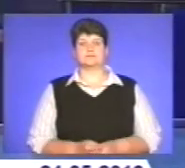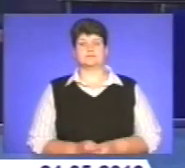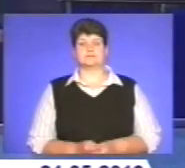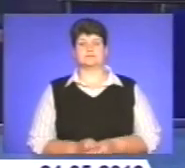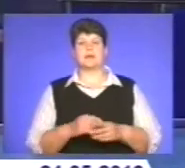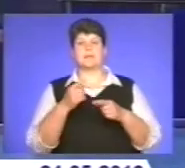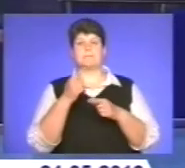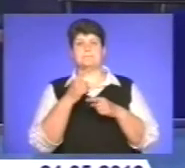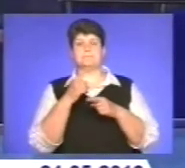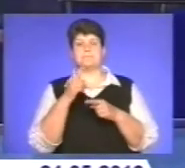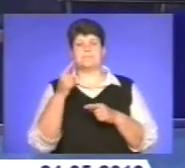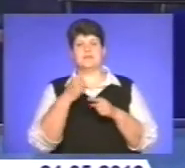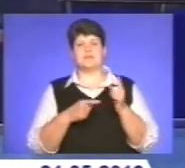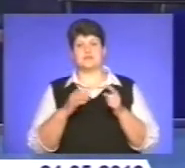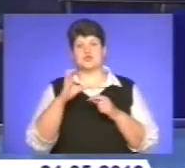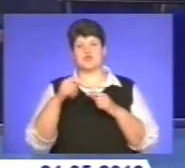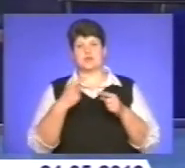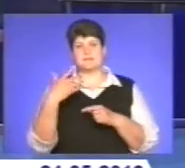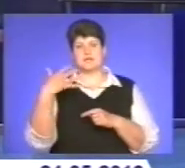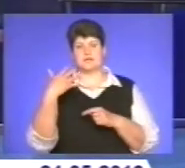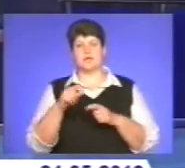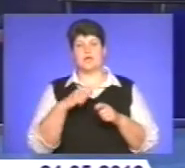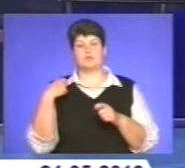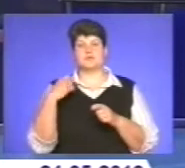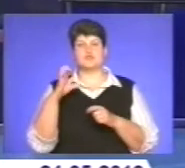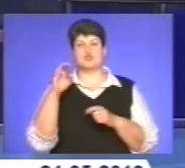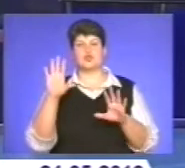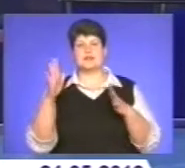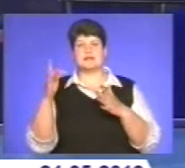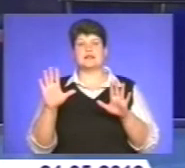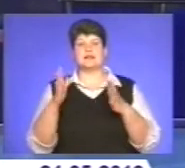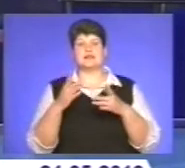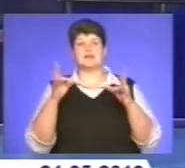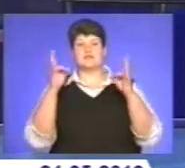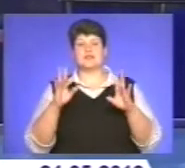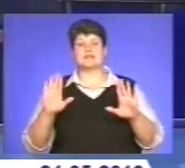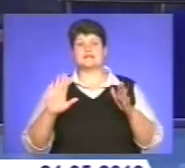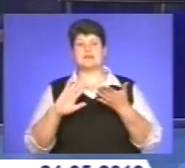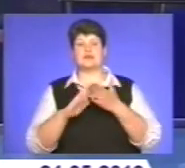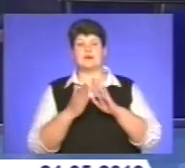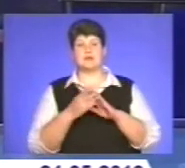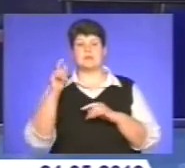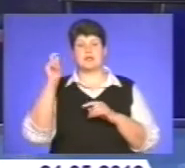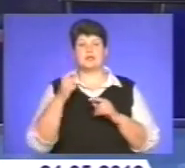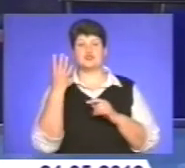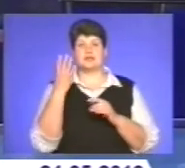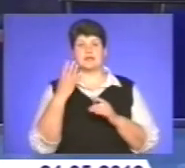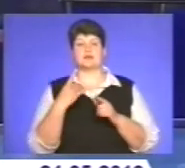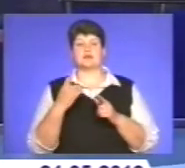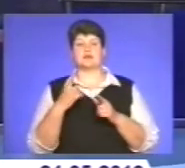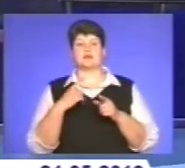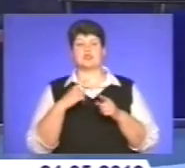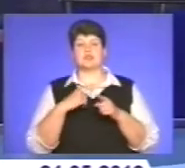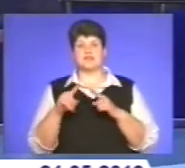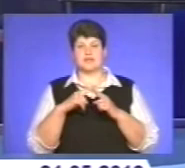За півсотні кілометрів від столиці майже одночасно сталися 8 надзвичайних ситуацій. Рятувати людей прибули 4 десятки швидких. Це легенда